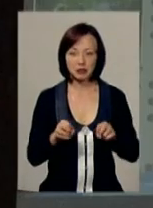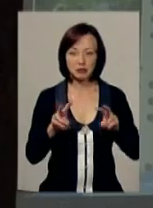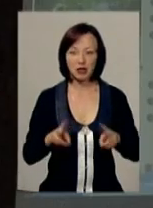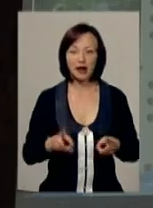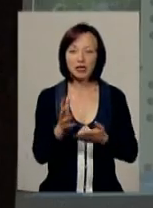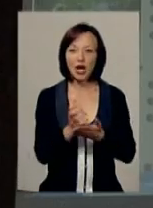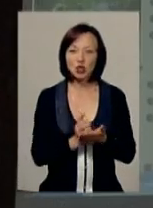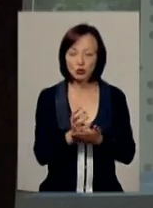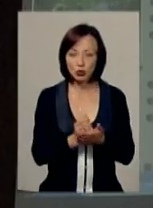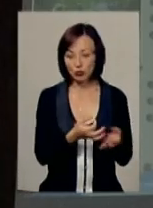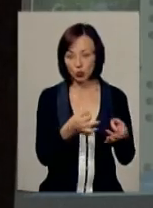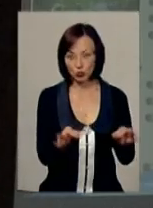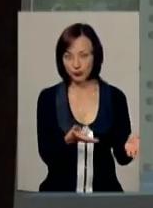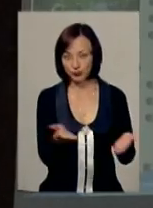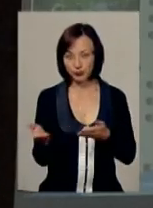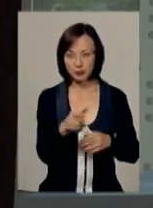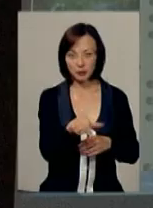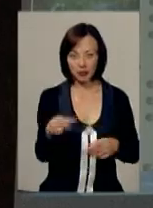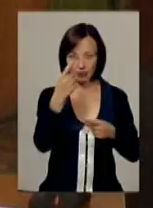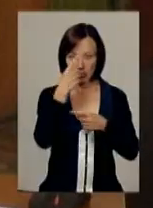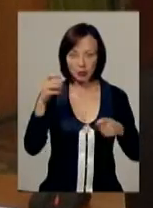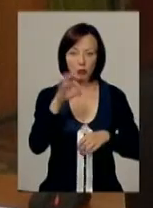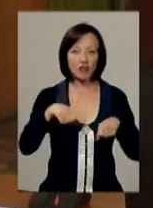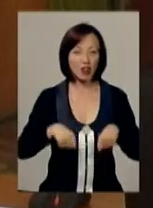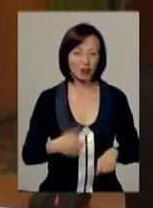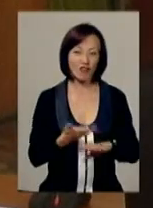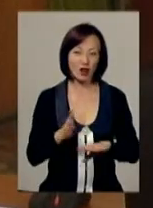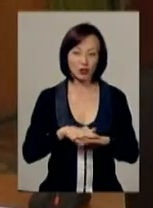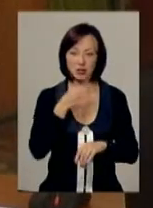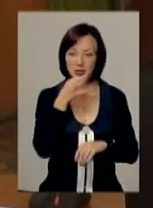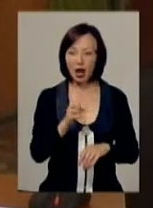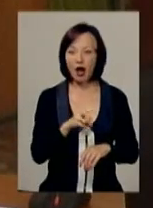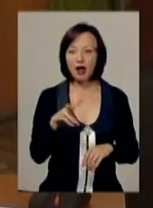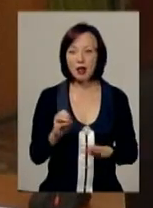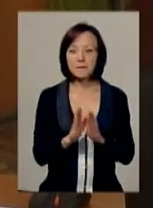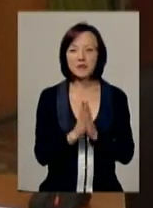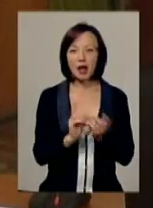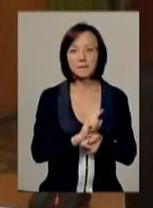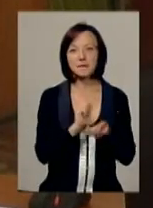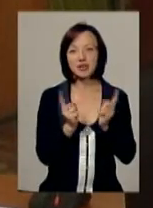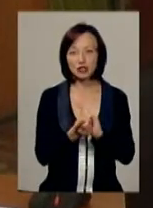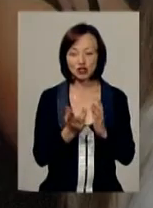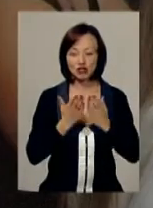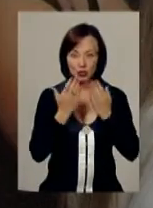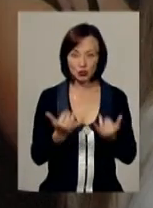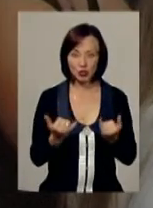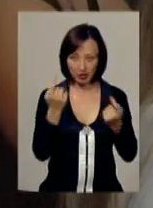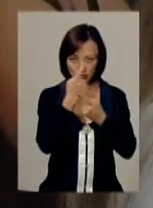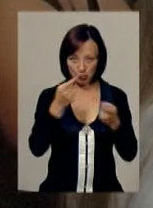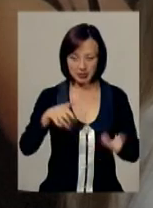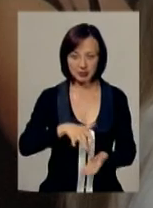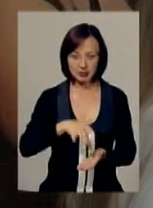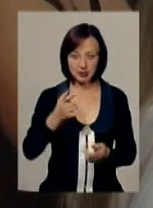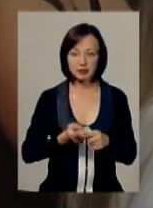доступ громадян до інформації про владу, поки що судити важко. Але те, що бібліотеки перетворюються із читалень на сучасні інформаційні